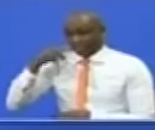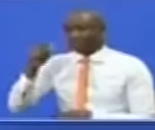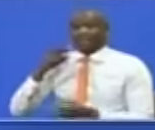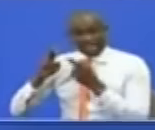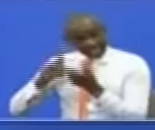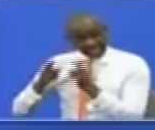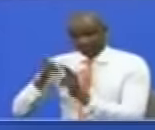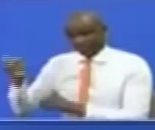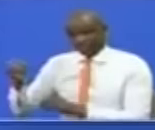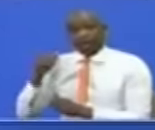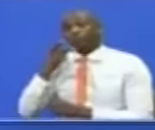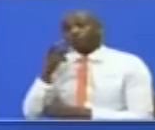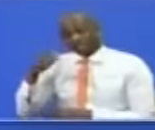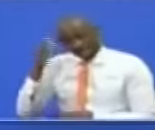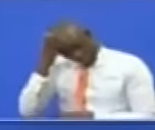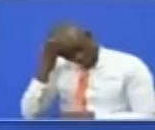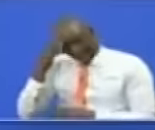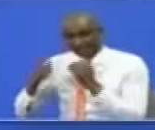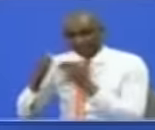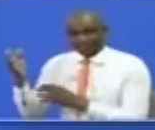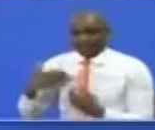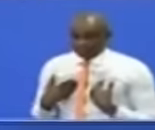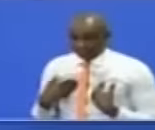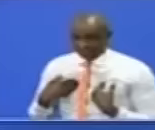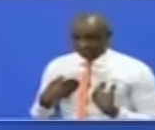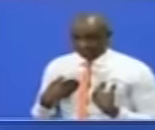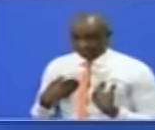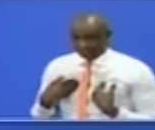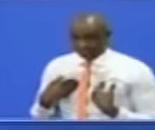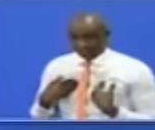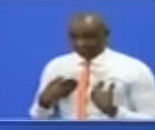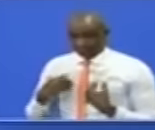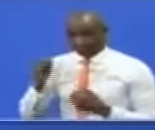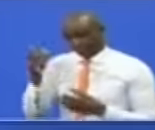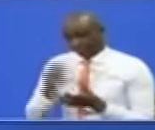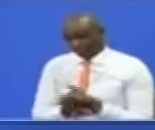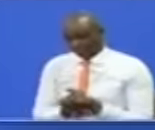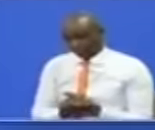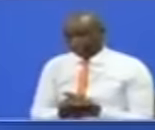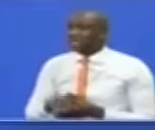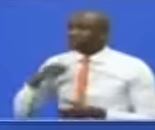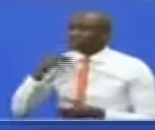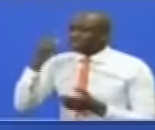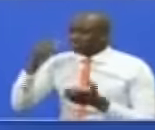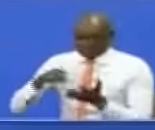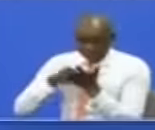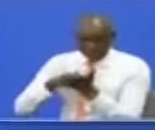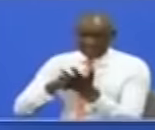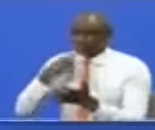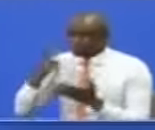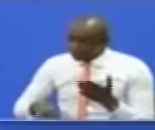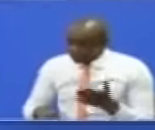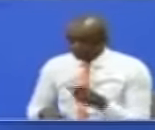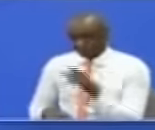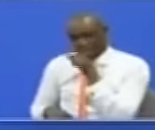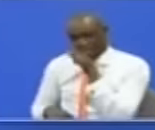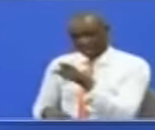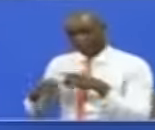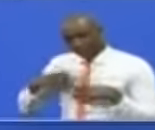kwa Pokot ama ajui jirani mwenyako na relative kwa Pokot ikiwa pamoja na mimi. Yenye tunasisitiza ni kwamba wale